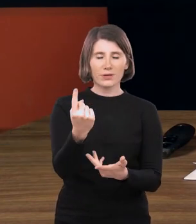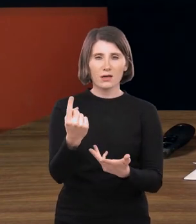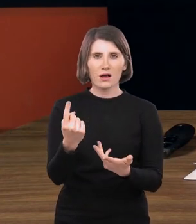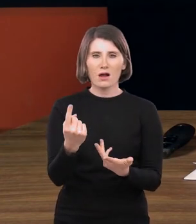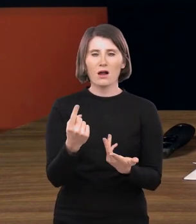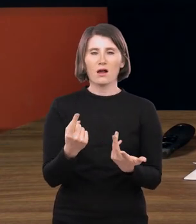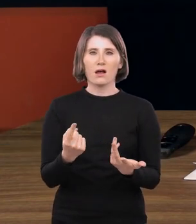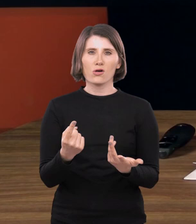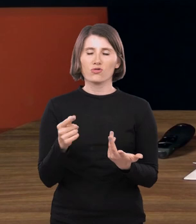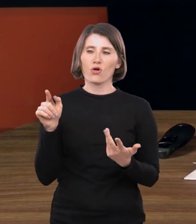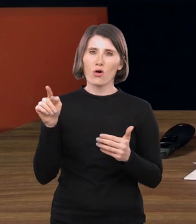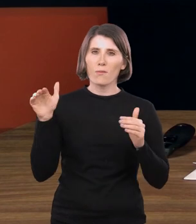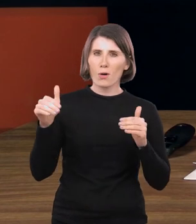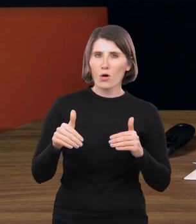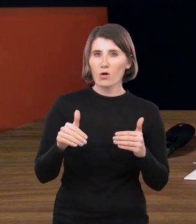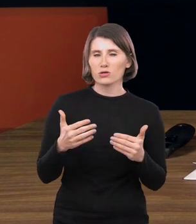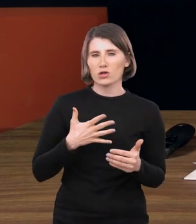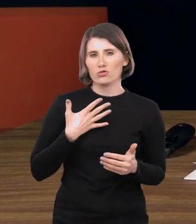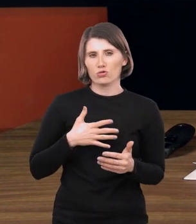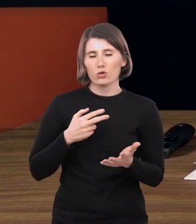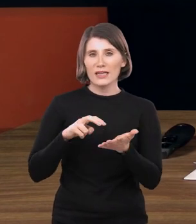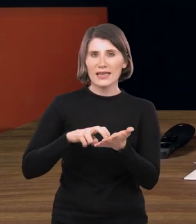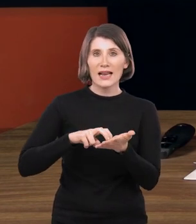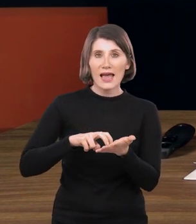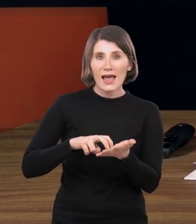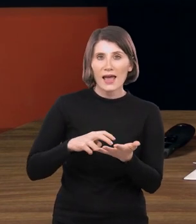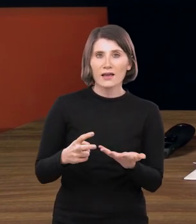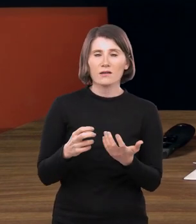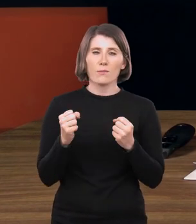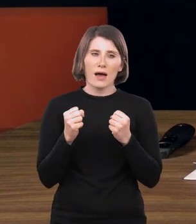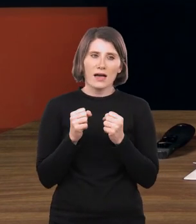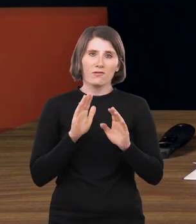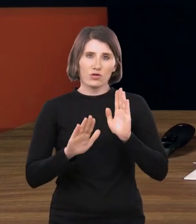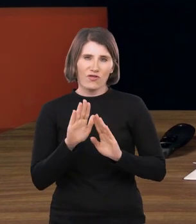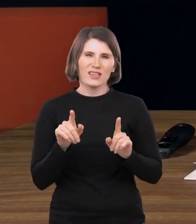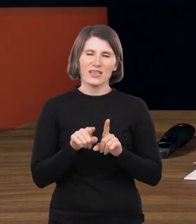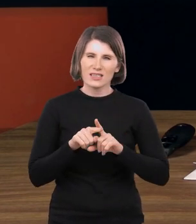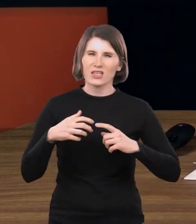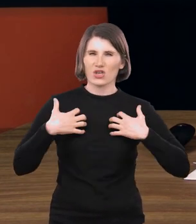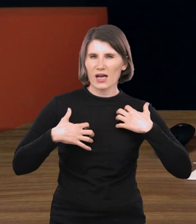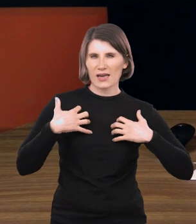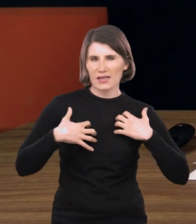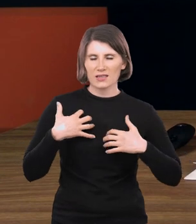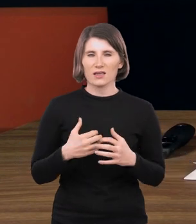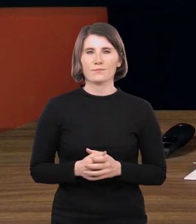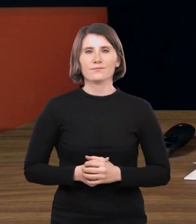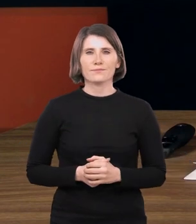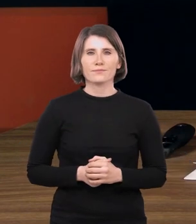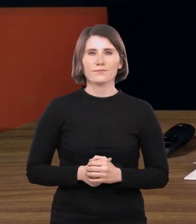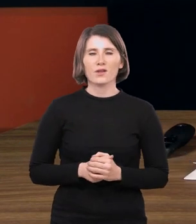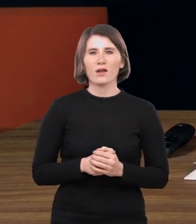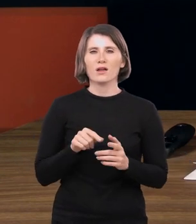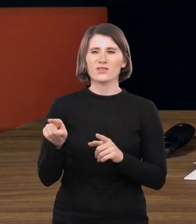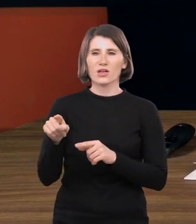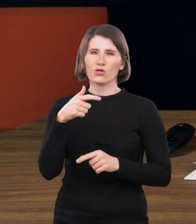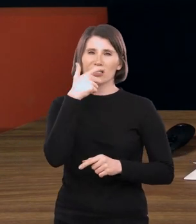to spowodować u niego właśnie lęk, obawę, wycofanie i atak agresji. Niekontrolowany śmiech to również pojawia